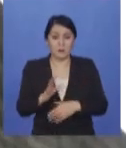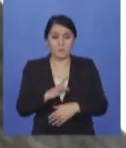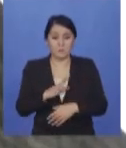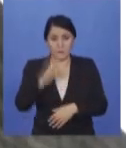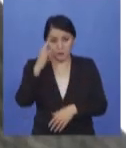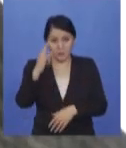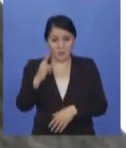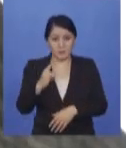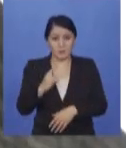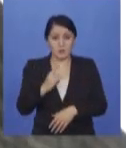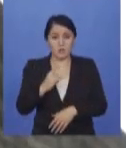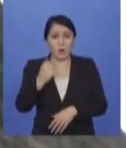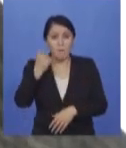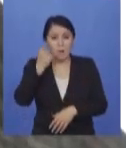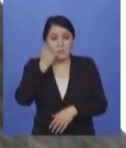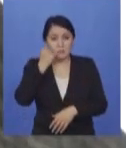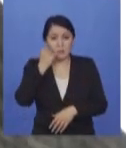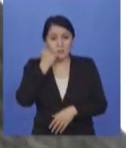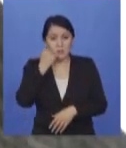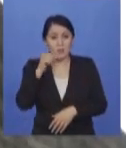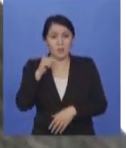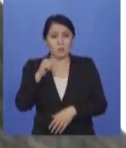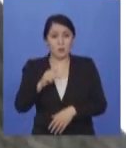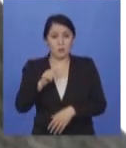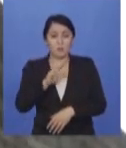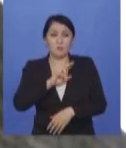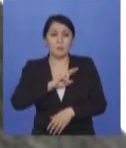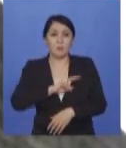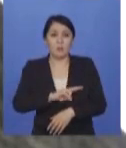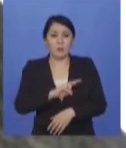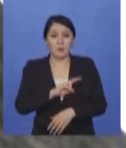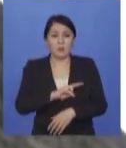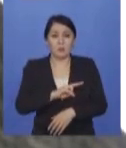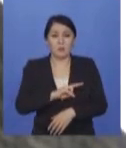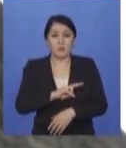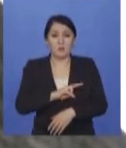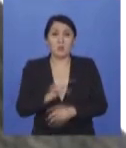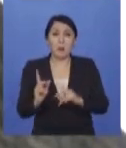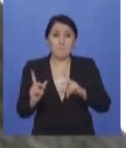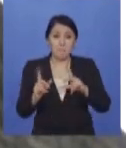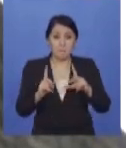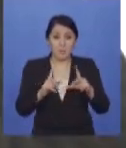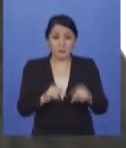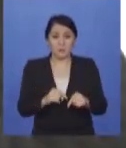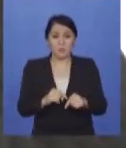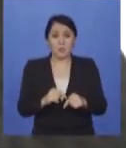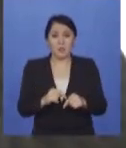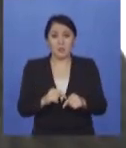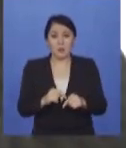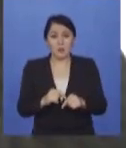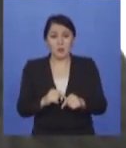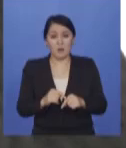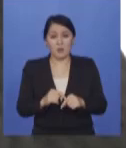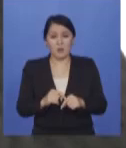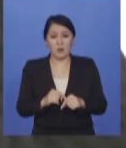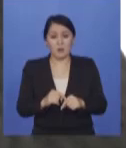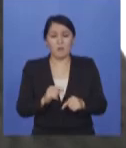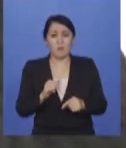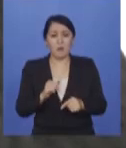басшысы Мәскеуде сол жұмыспен командировкаға бардым дейді. Қағаз